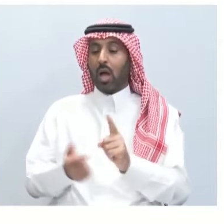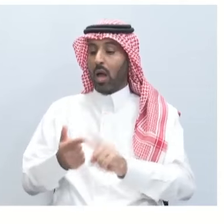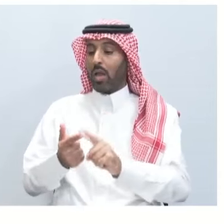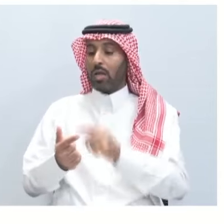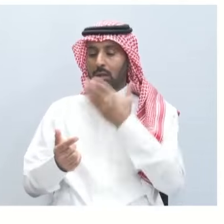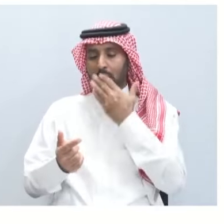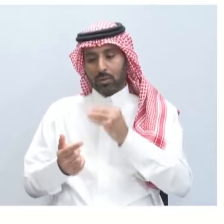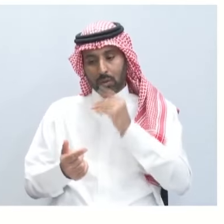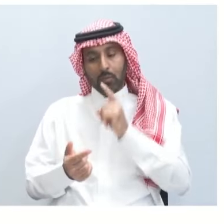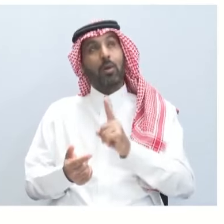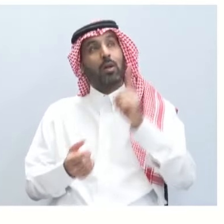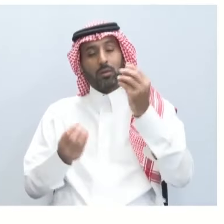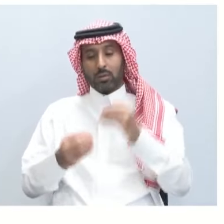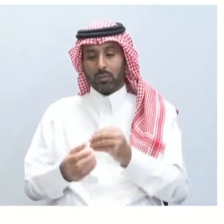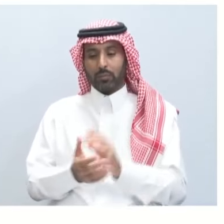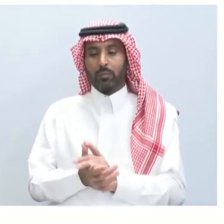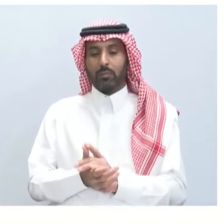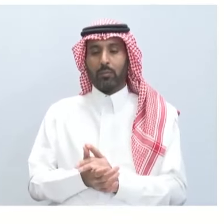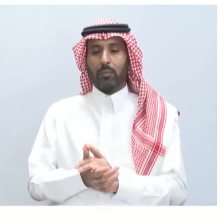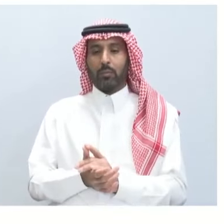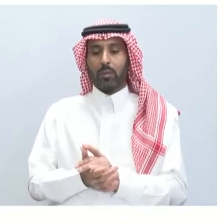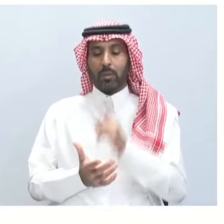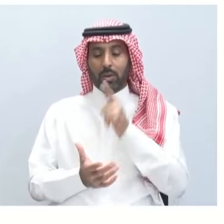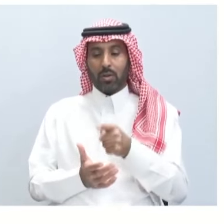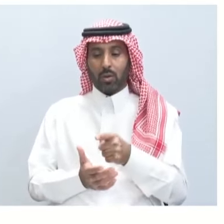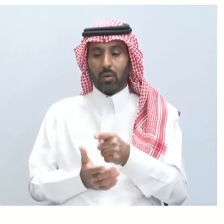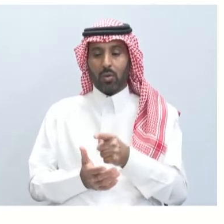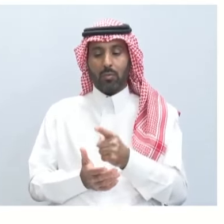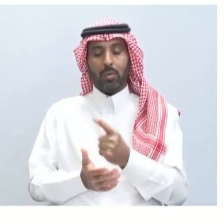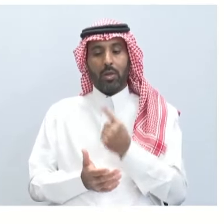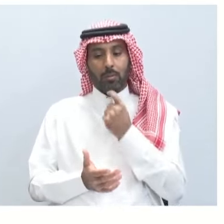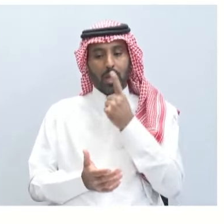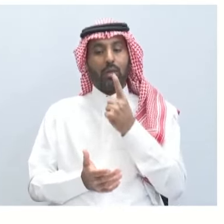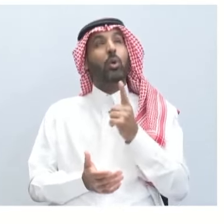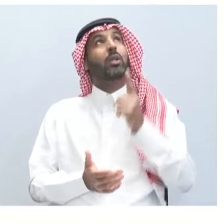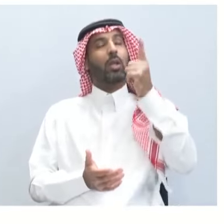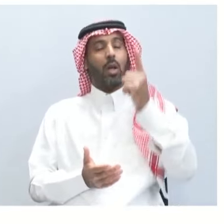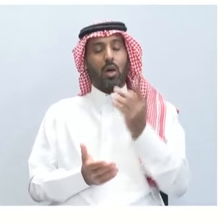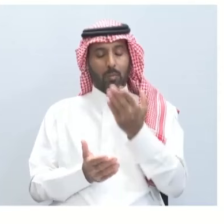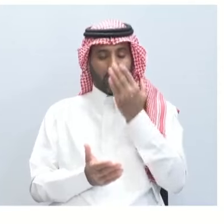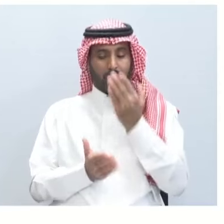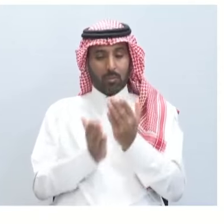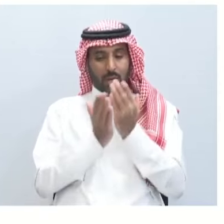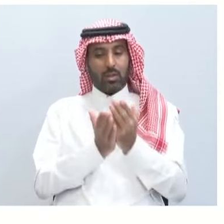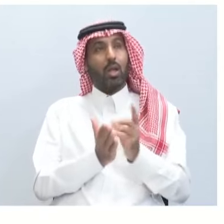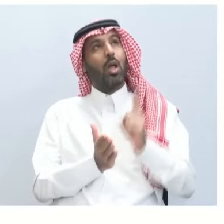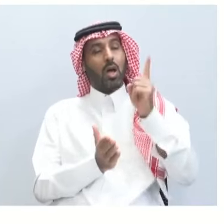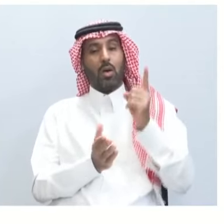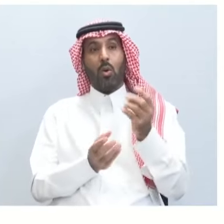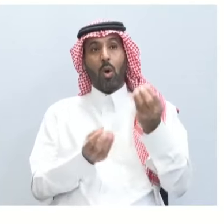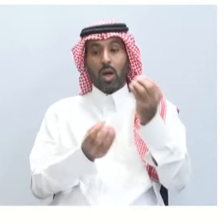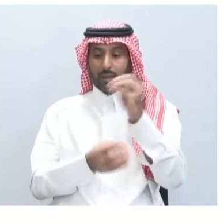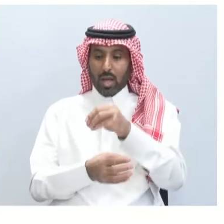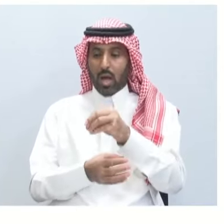اي على ما انعمت به عليك وذلك بان تقوم بعبود الله عز وجل و داء الحقوق التي